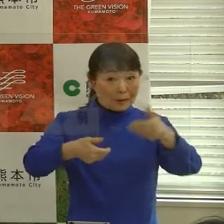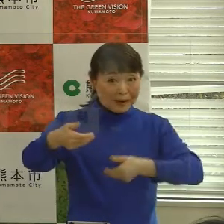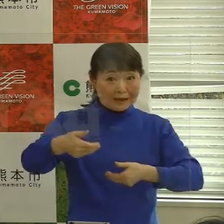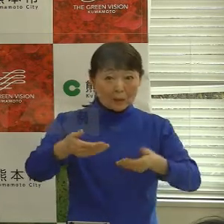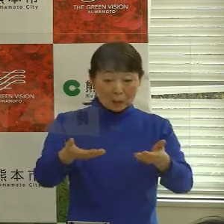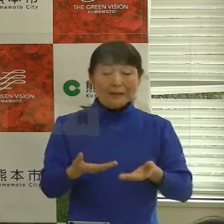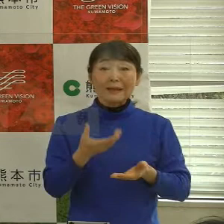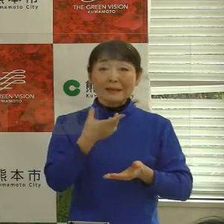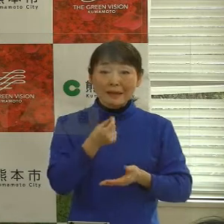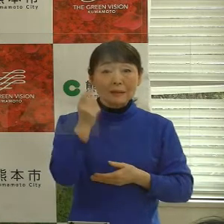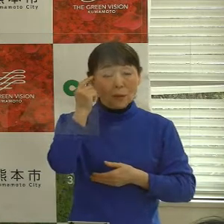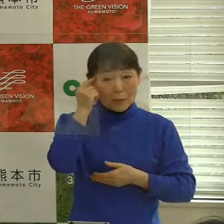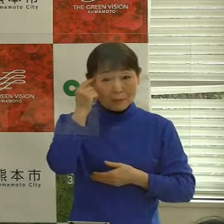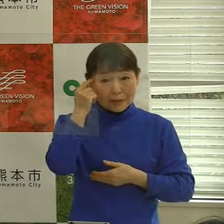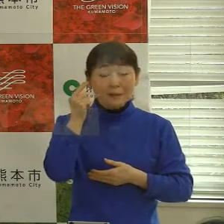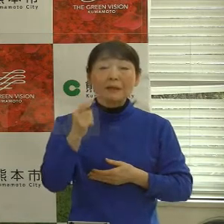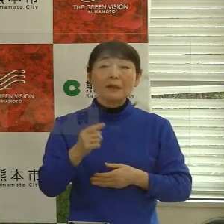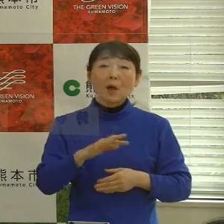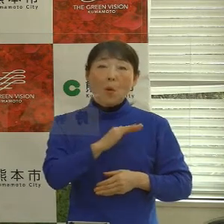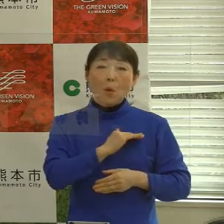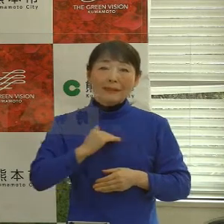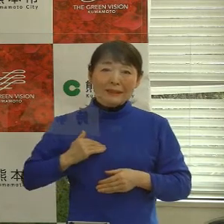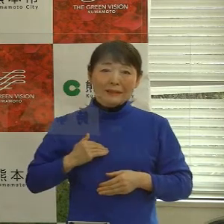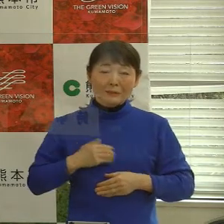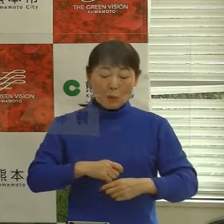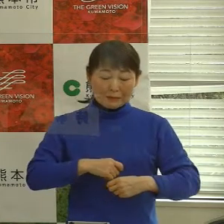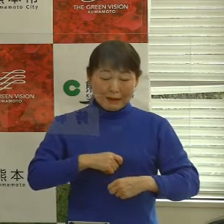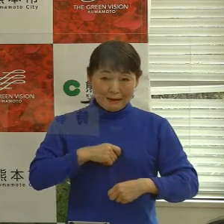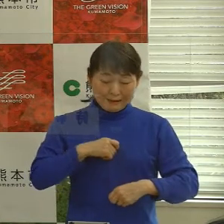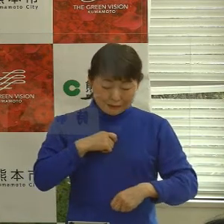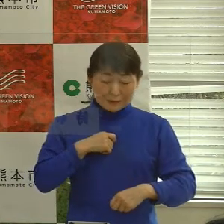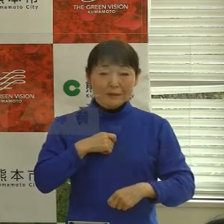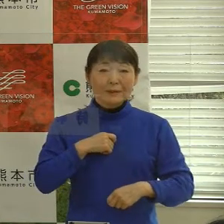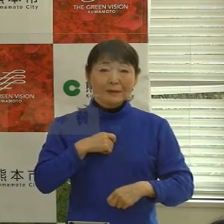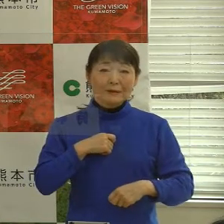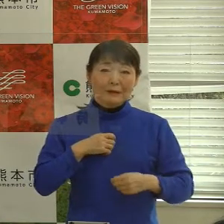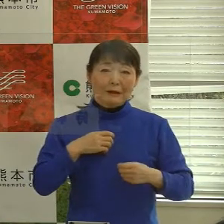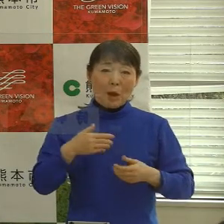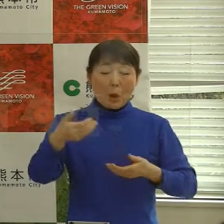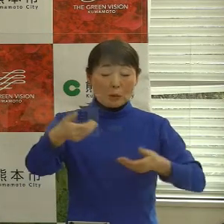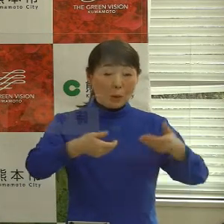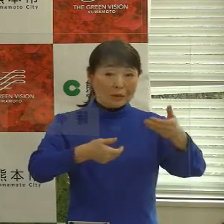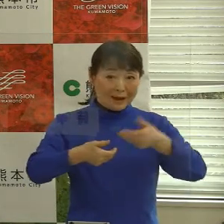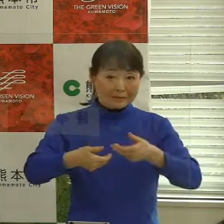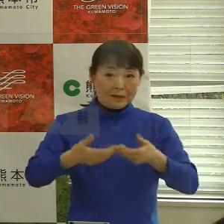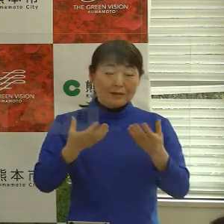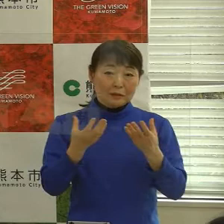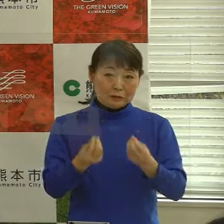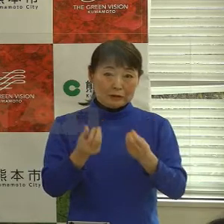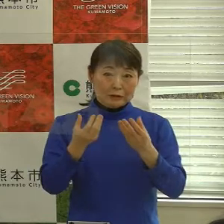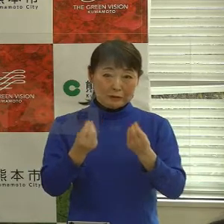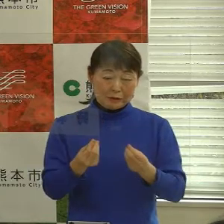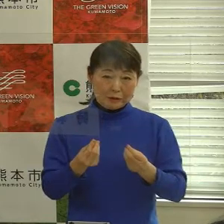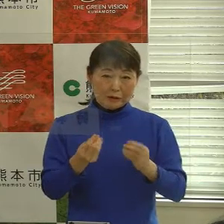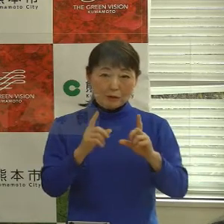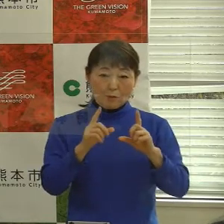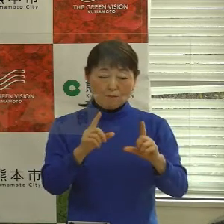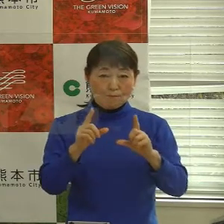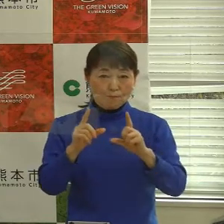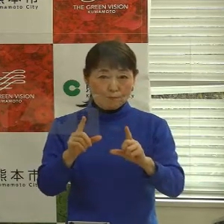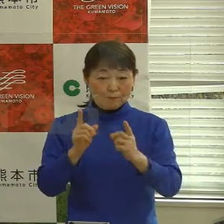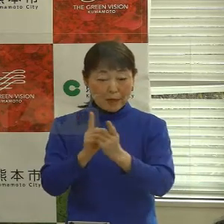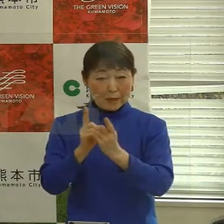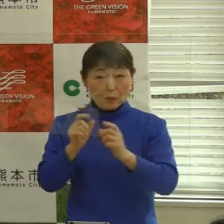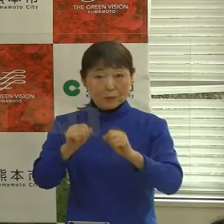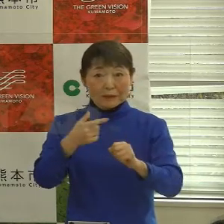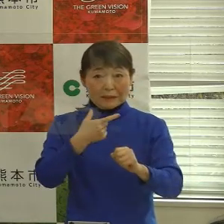っております。そしてまあ我々としても誠実にそういったお問い合わせに対してですね、誠実に対応させていただきたいというふ